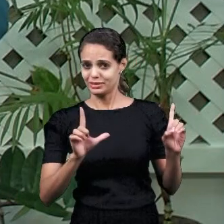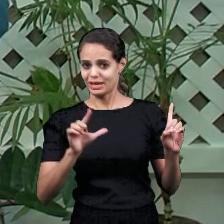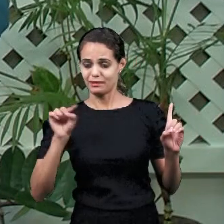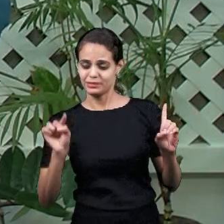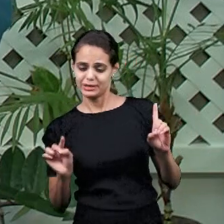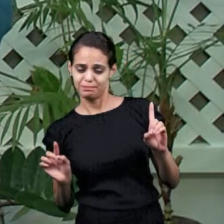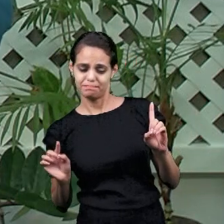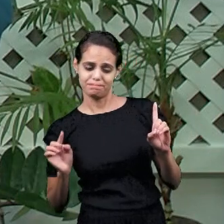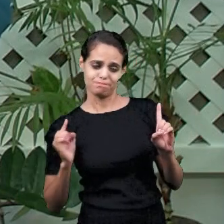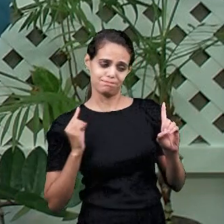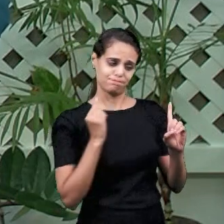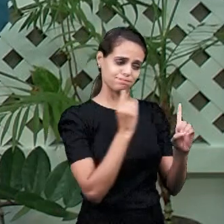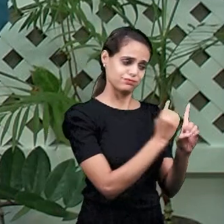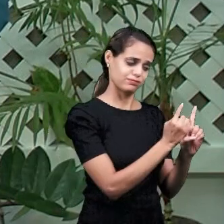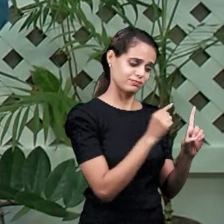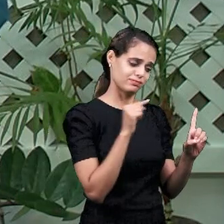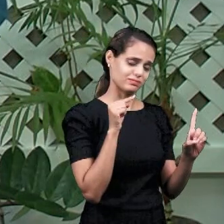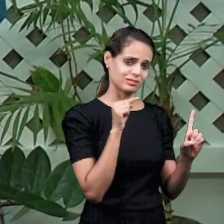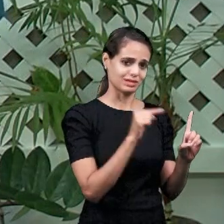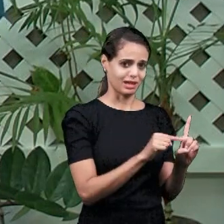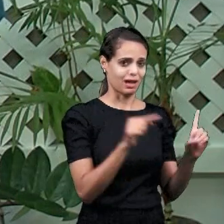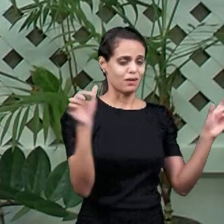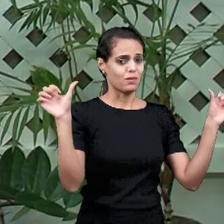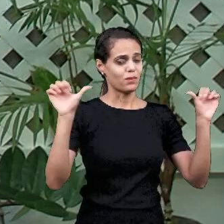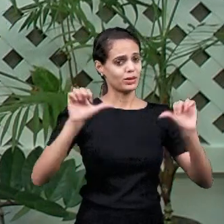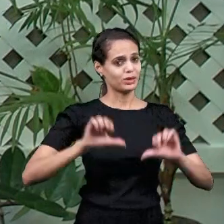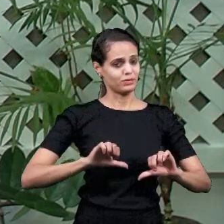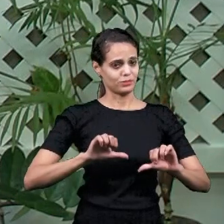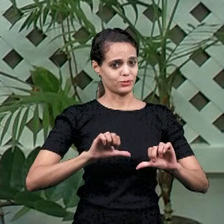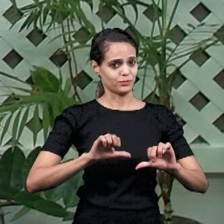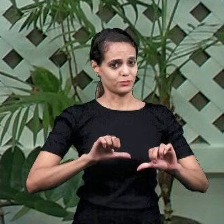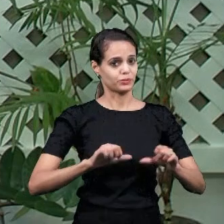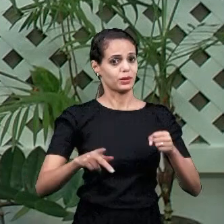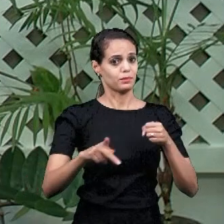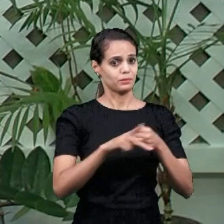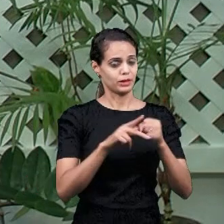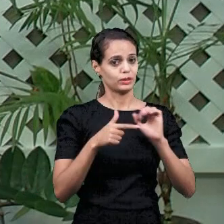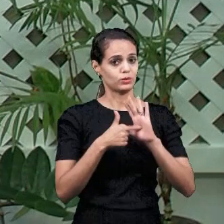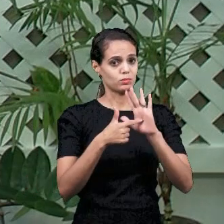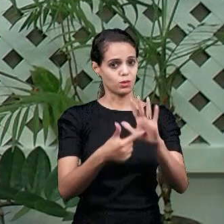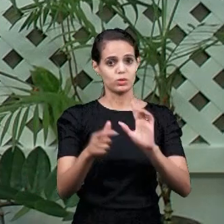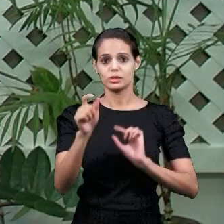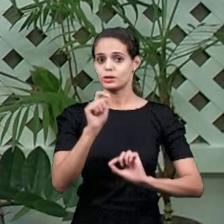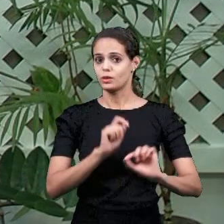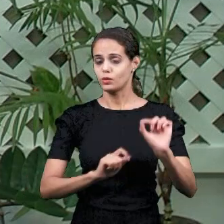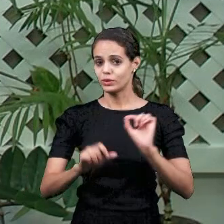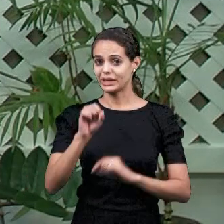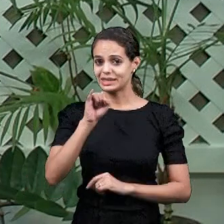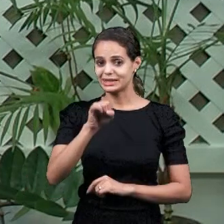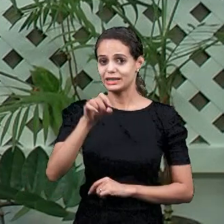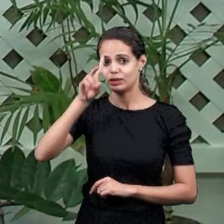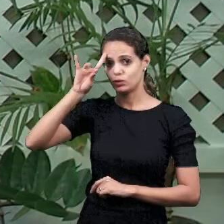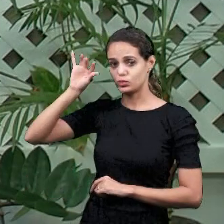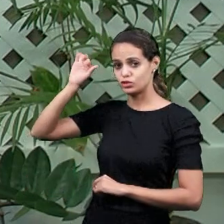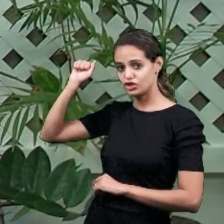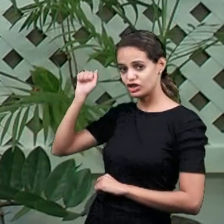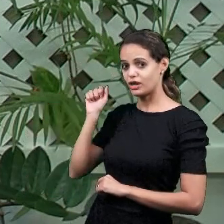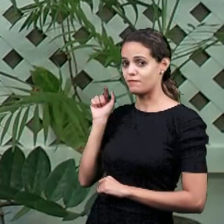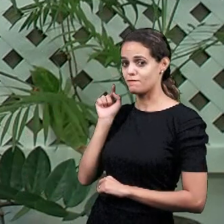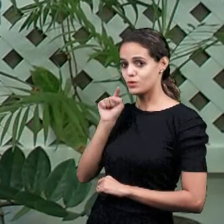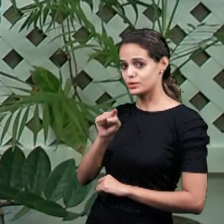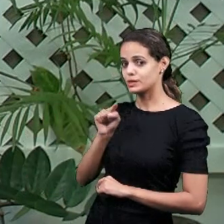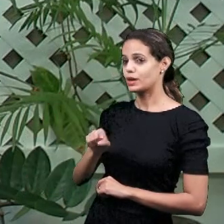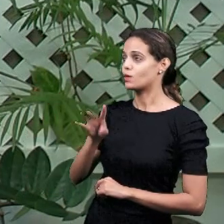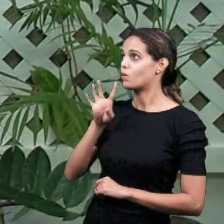a échappé la corruption du monde par la connaissance du Seigneur et Sauveur Jésus-Christ, il est à nouveau entouré dans ces choses et